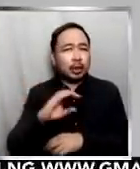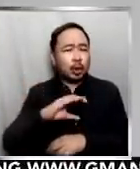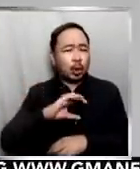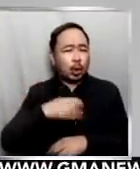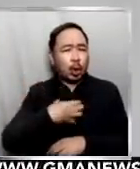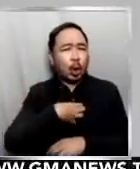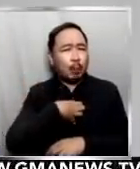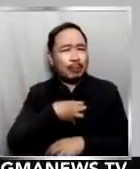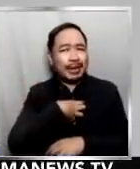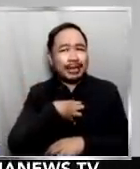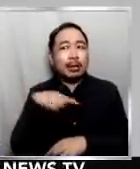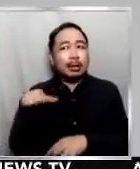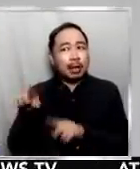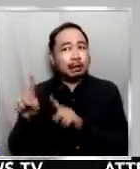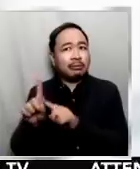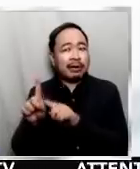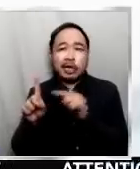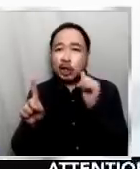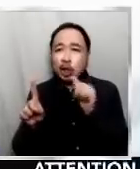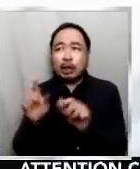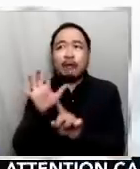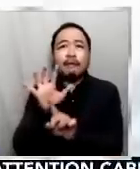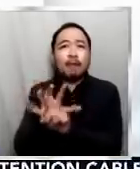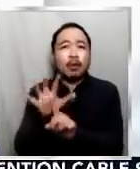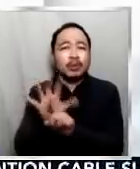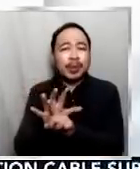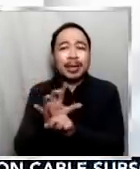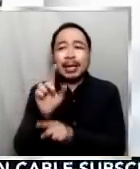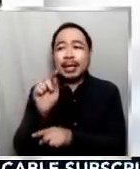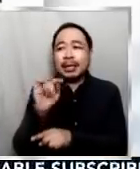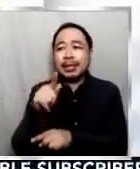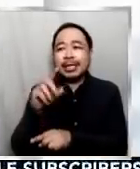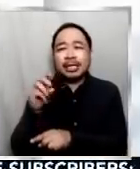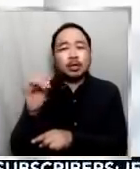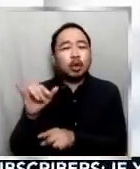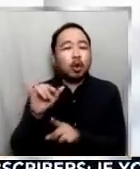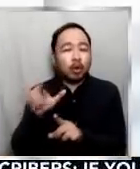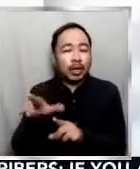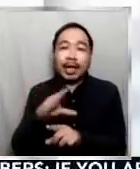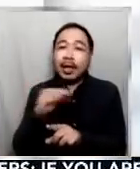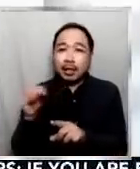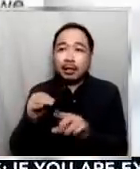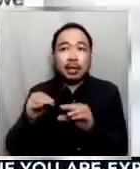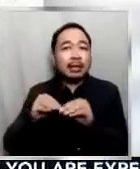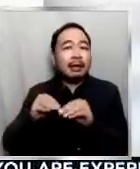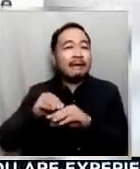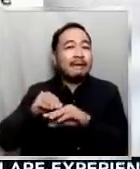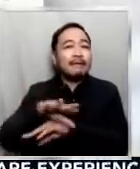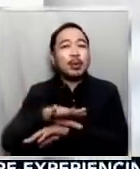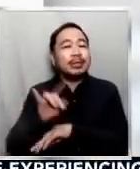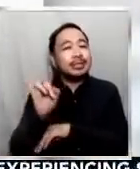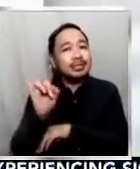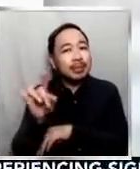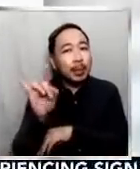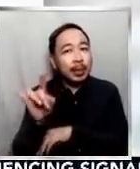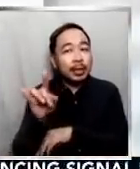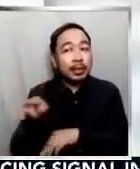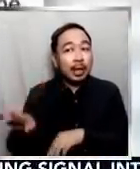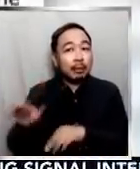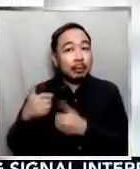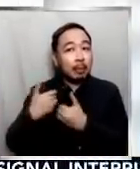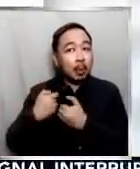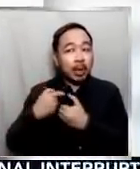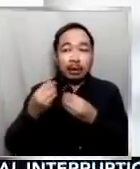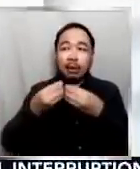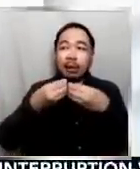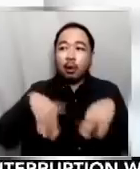na TikToker at influencer. Sa Facebook post ng nobyo ng complainant, sinabi nitong nawala ang cellphone ni Kathleen nang magtungo sila